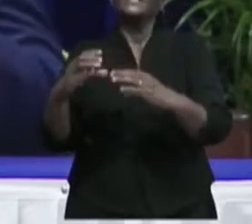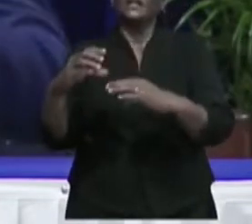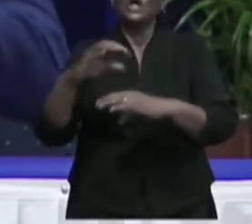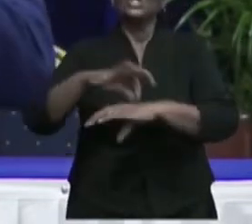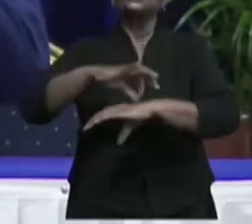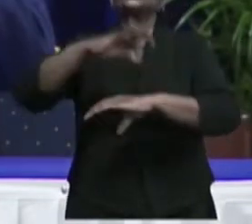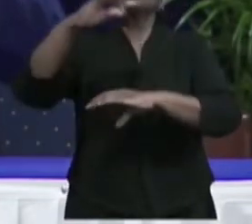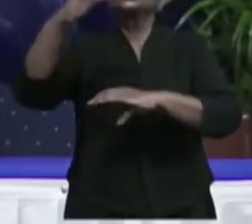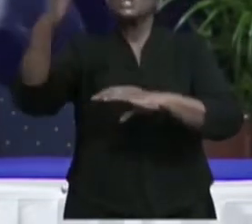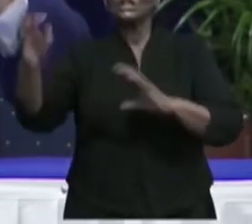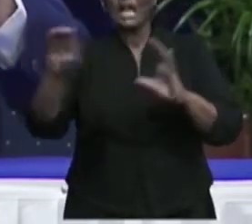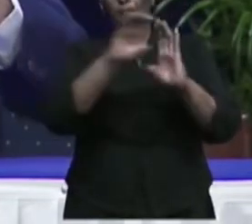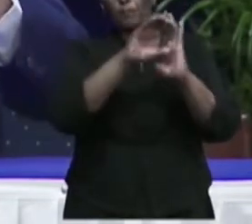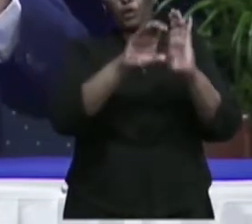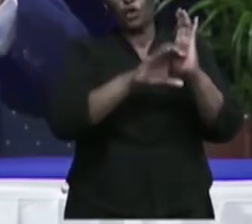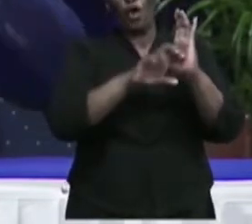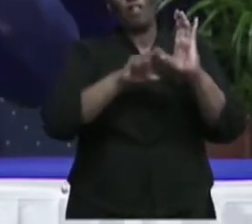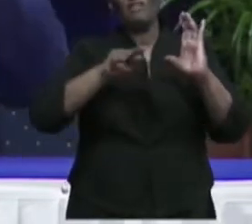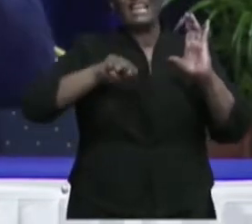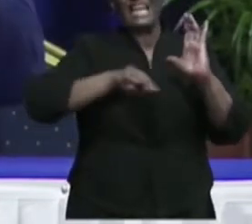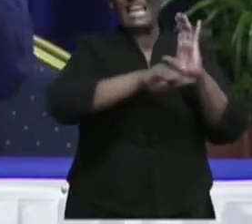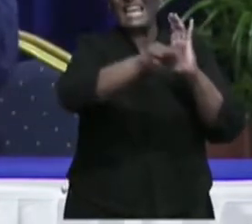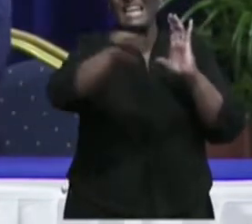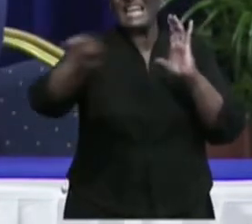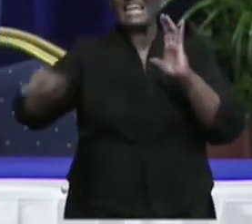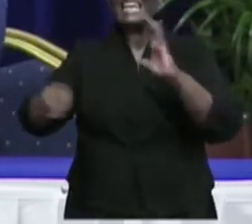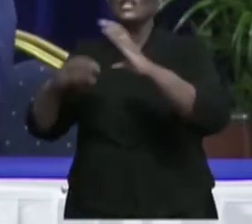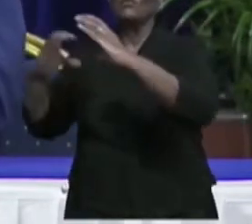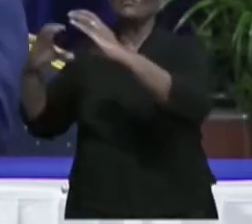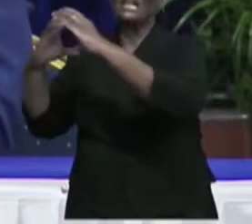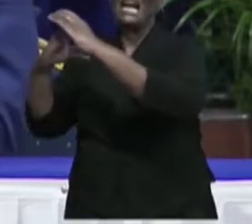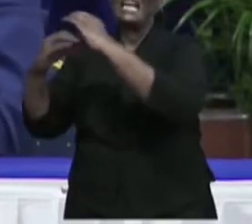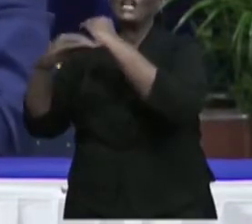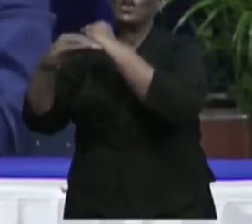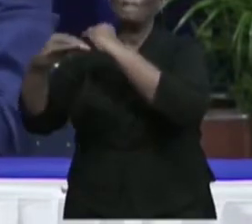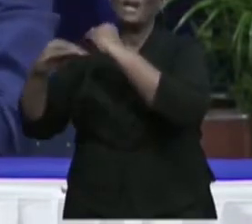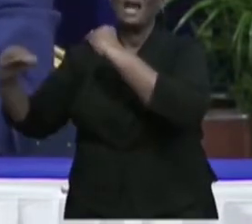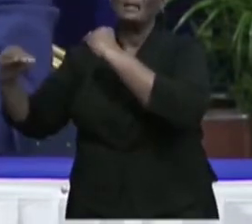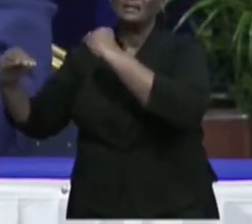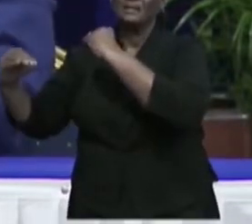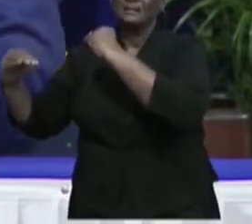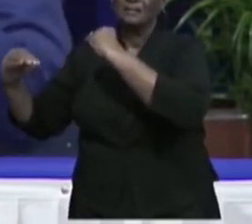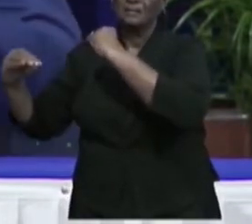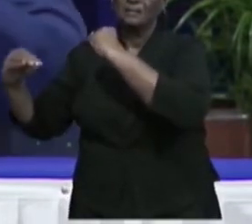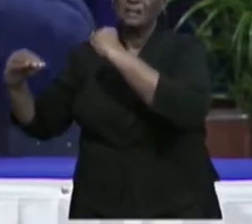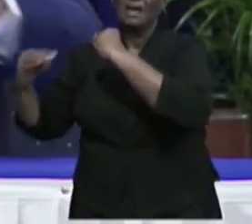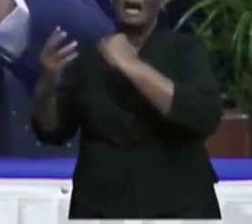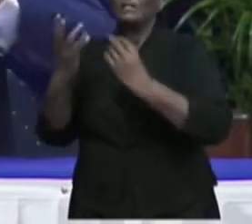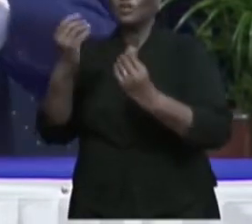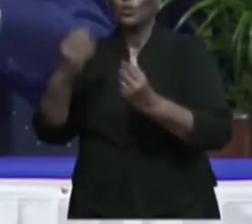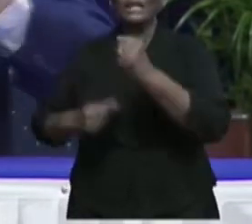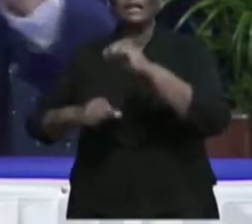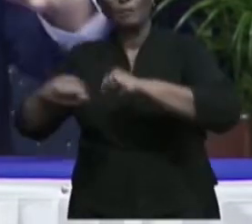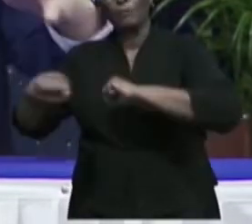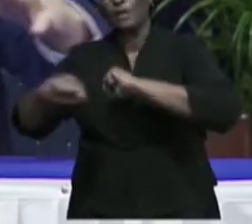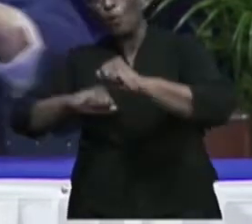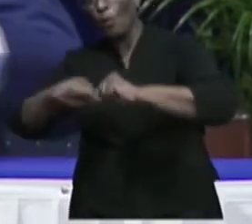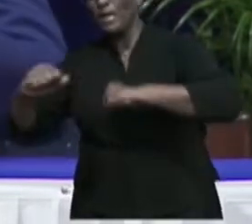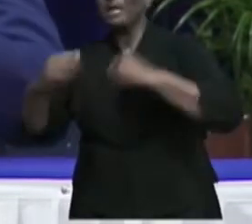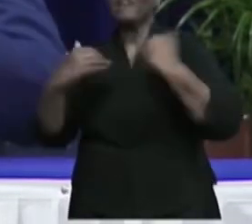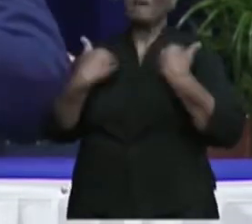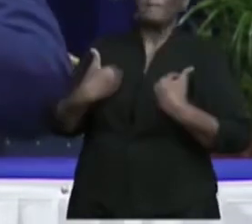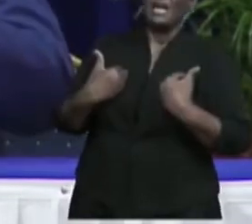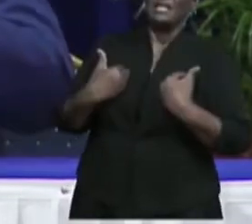gezondheidsprotocol voor de hele regio. Hoe kunnen we dat als wij weten, en we weten de movement of people, zeggen we, de bewegingen